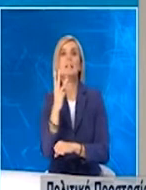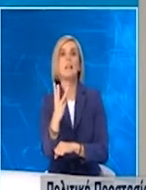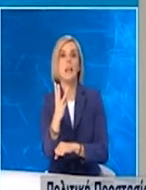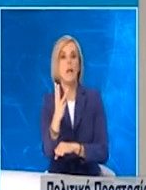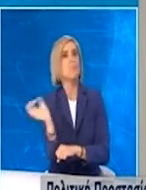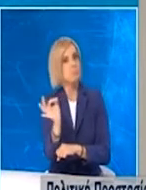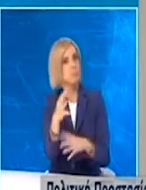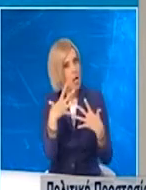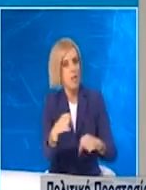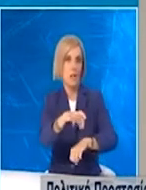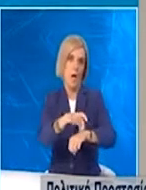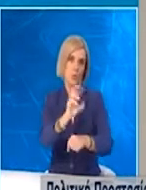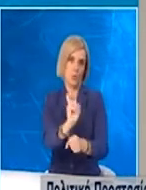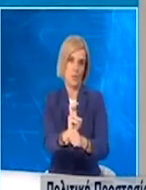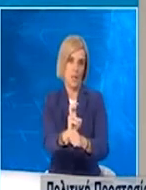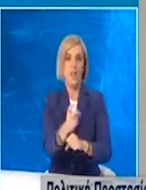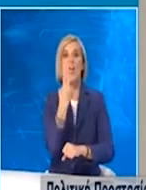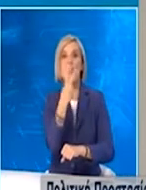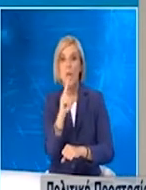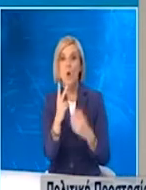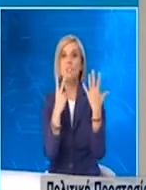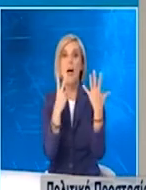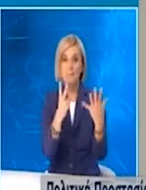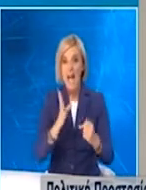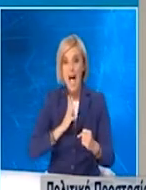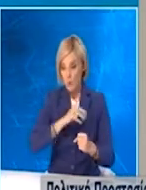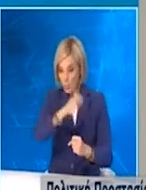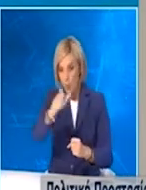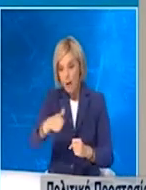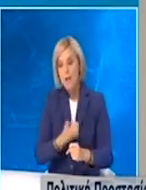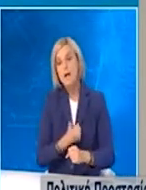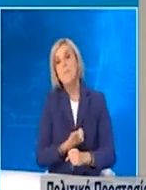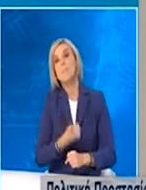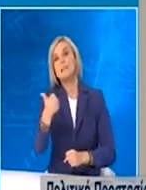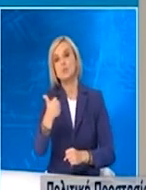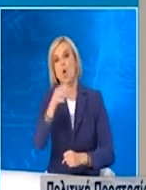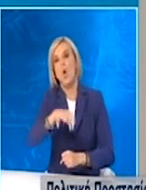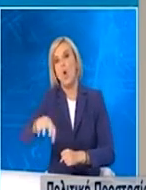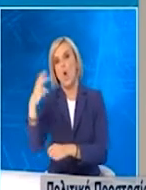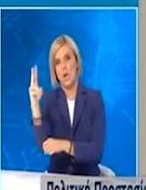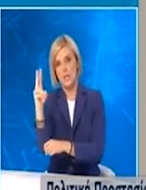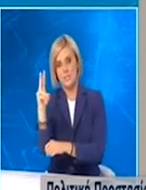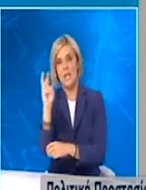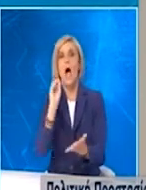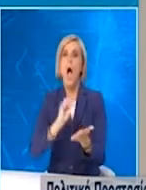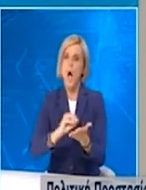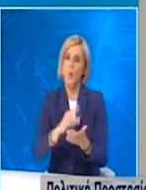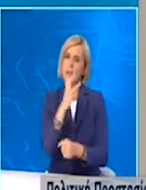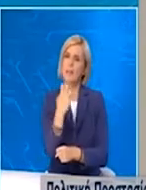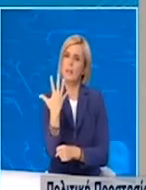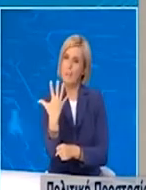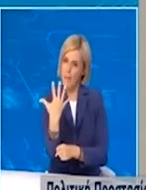ενεργά, ενώ 207 επέστρεψαν στη χώρα προέλευσής τους και 35 είναι πλέον μη ενεργά και παραμένουν στη χώρα